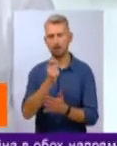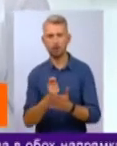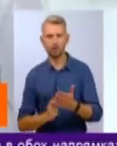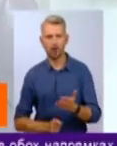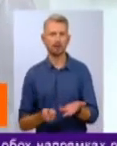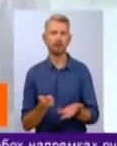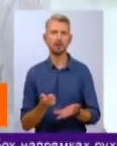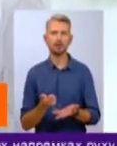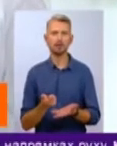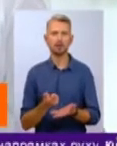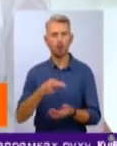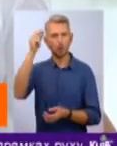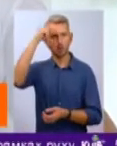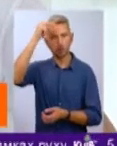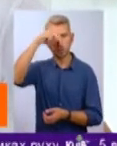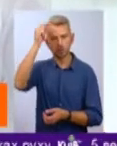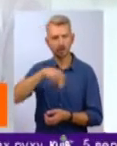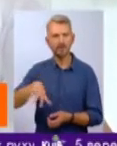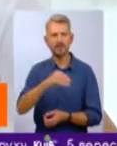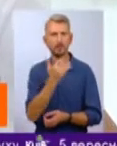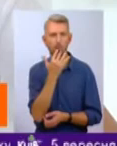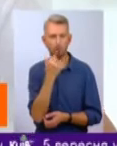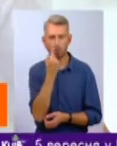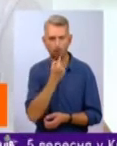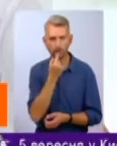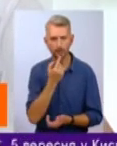малювати, учити всіх мов.